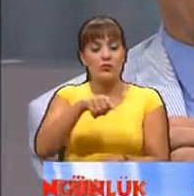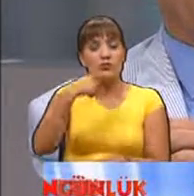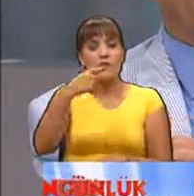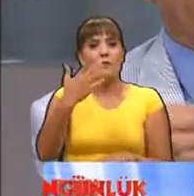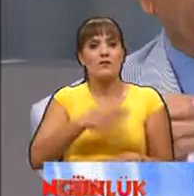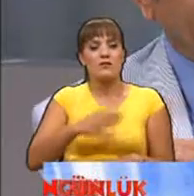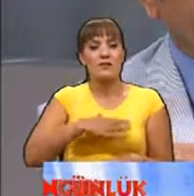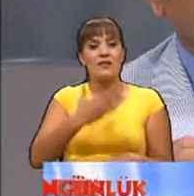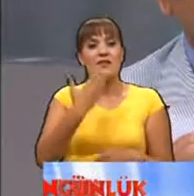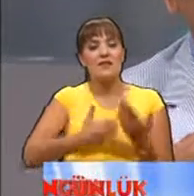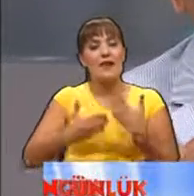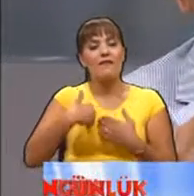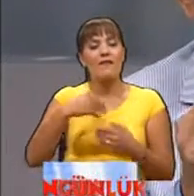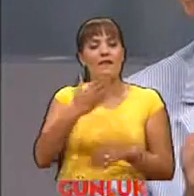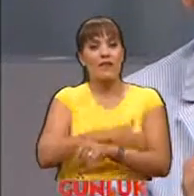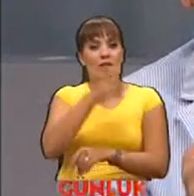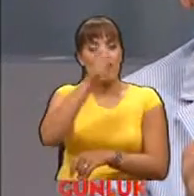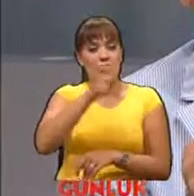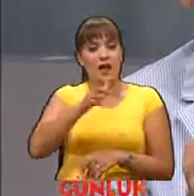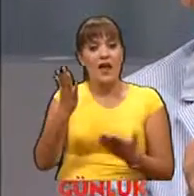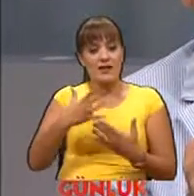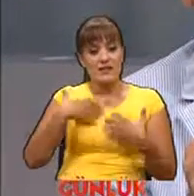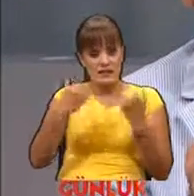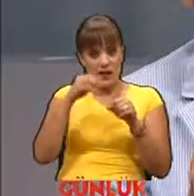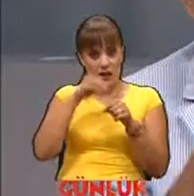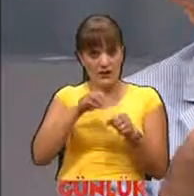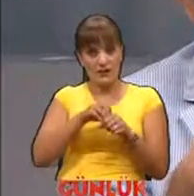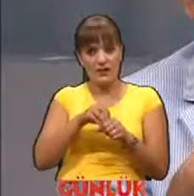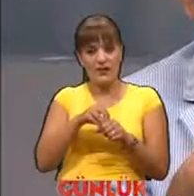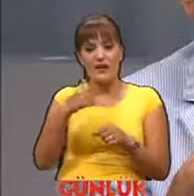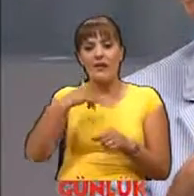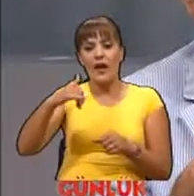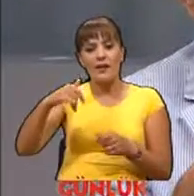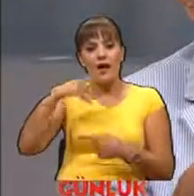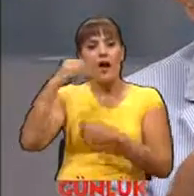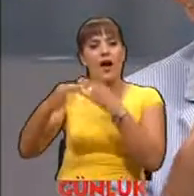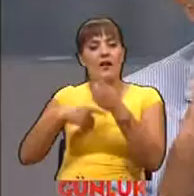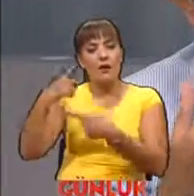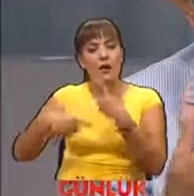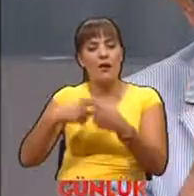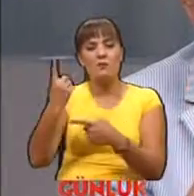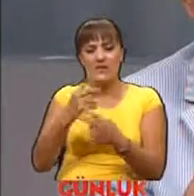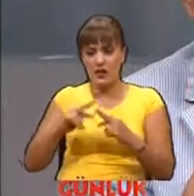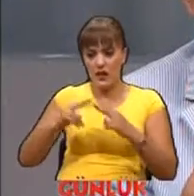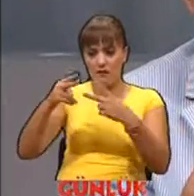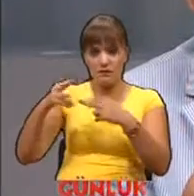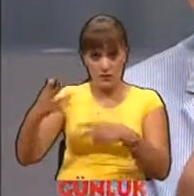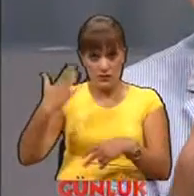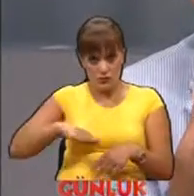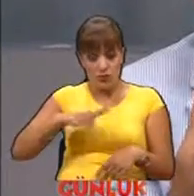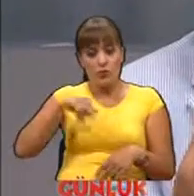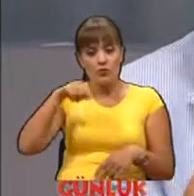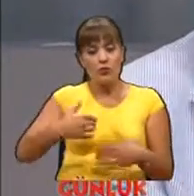yapmak istiyorum. Sevgili vatandaşlar, eğer sağlığınızda yakınlarınıza bir şeyler devretmek